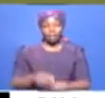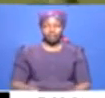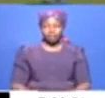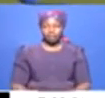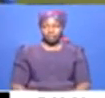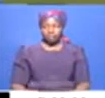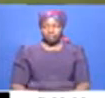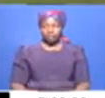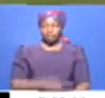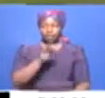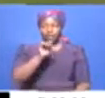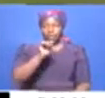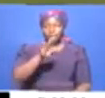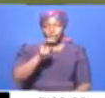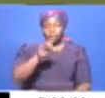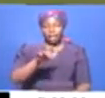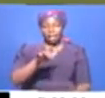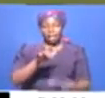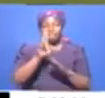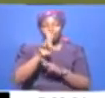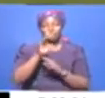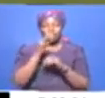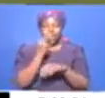Abel Kipsang aliandikisha muda wa dakika